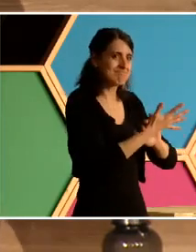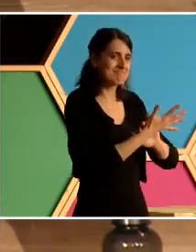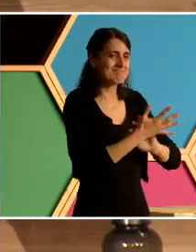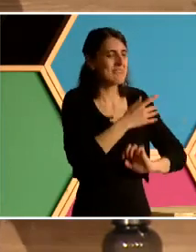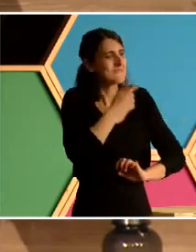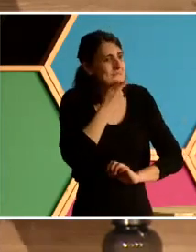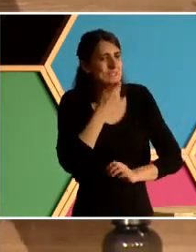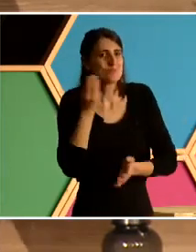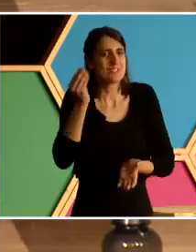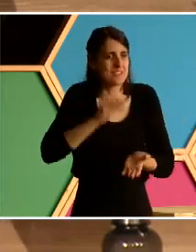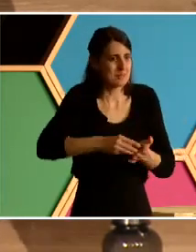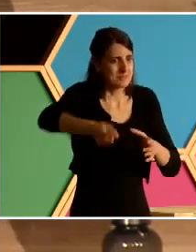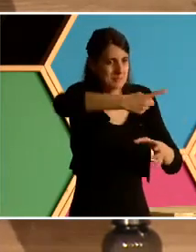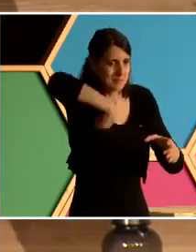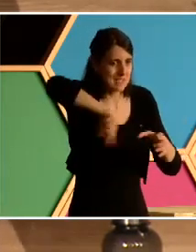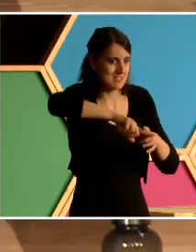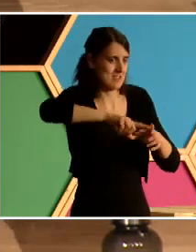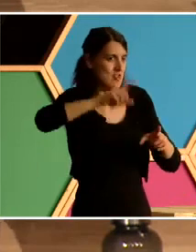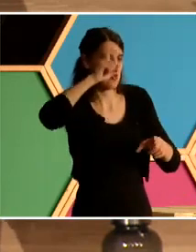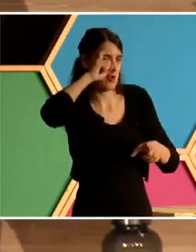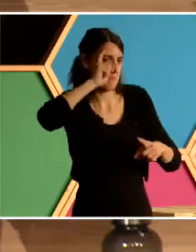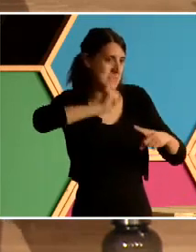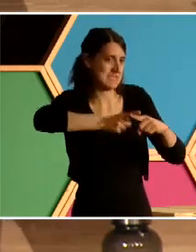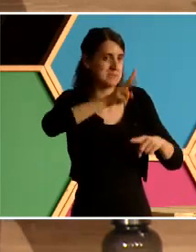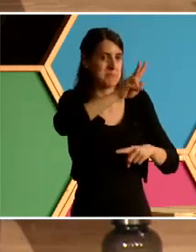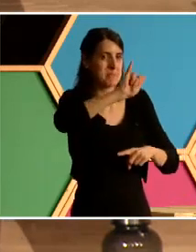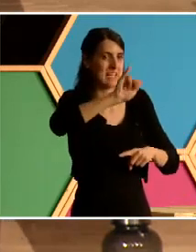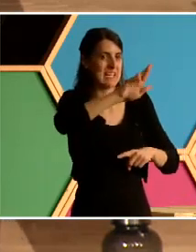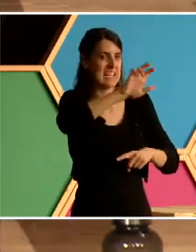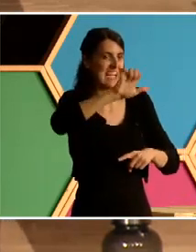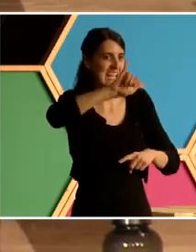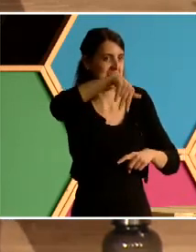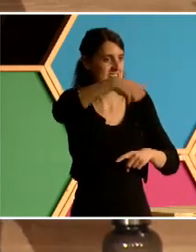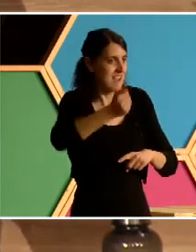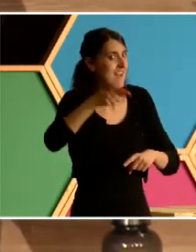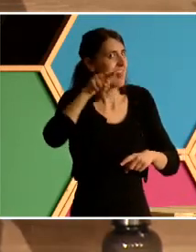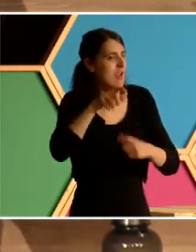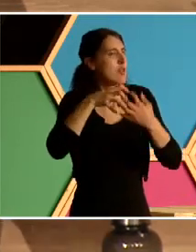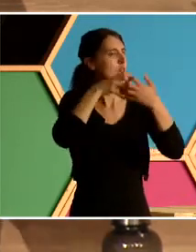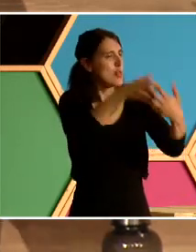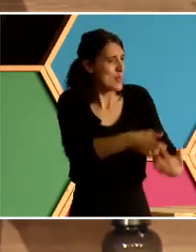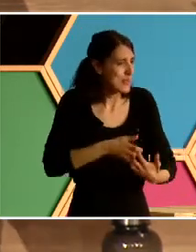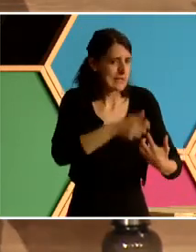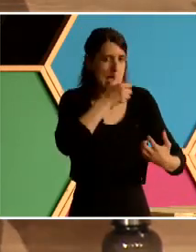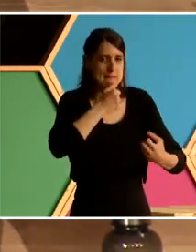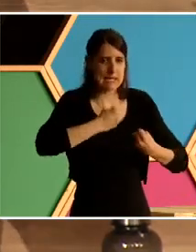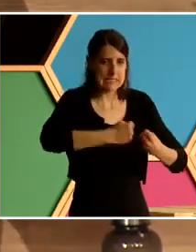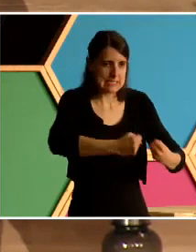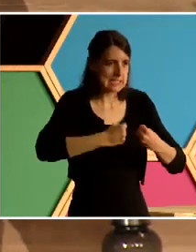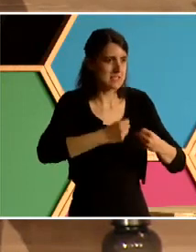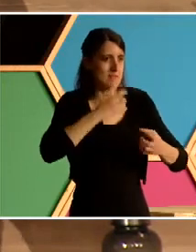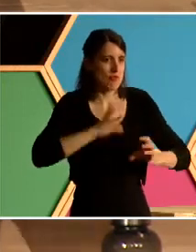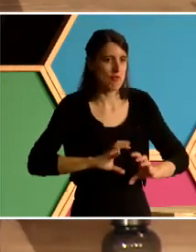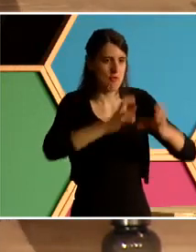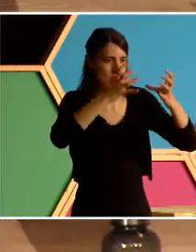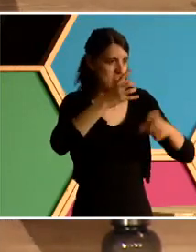plaça, antigament anomenada Virreina, ha sigut bressol precisament de moltes lluites i de moltes resistències, no? Com la revolta de